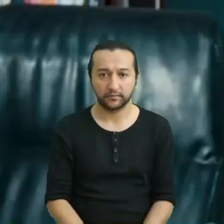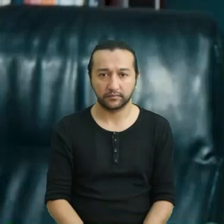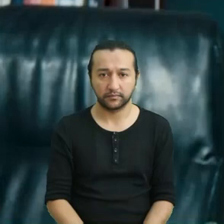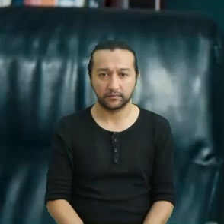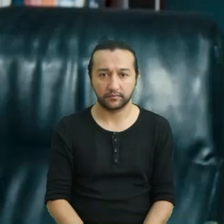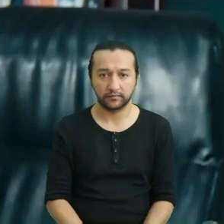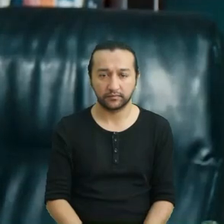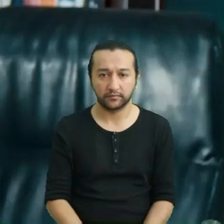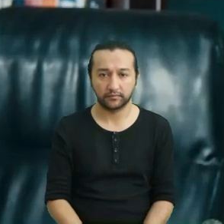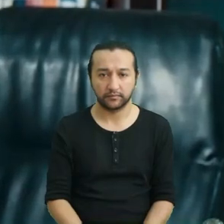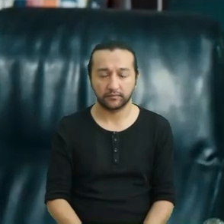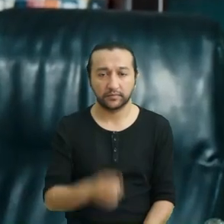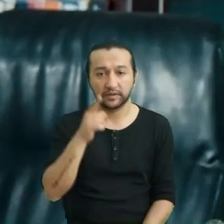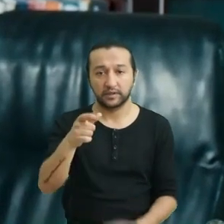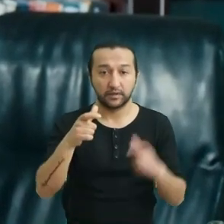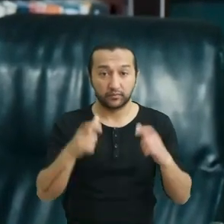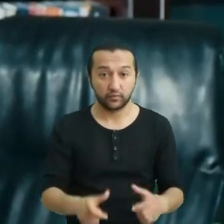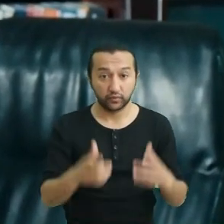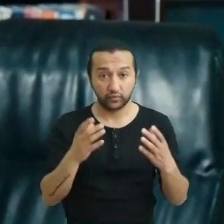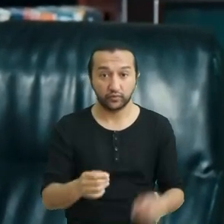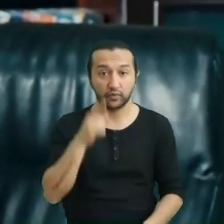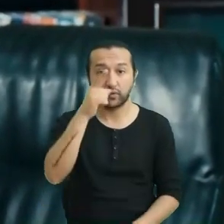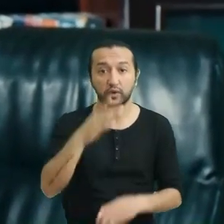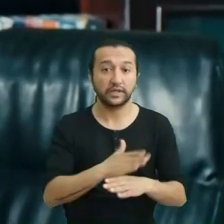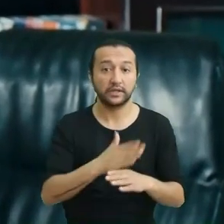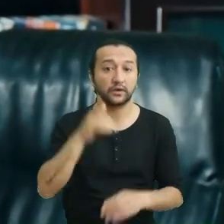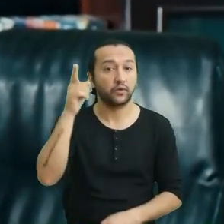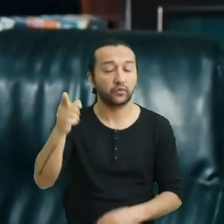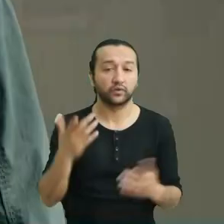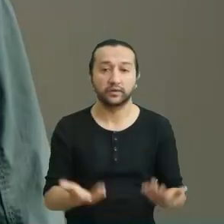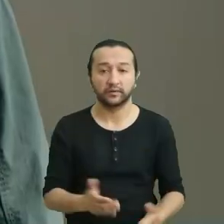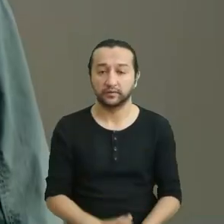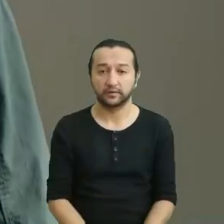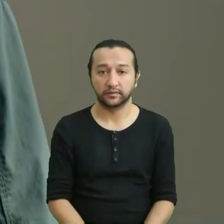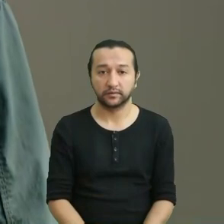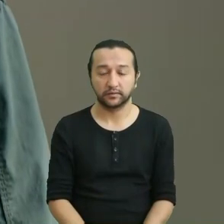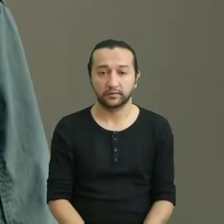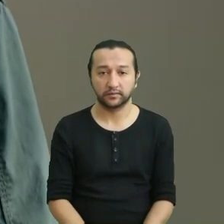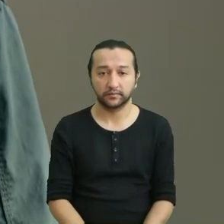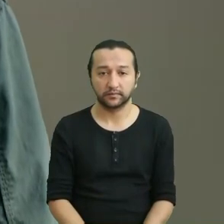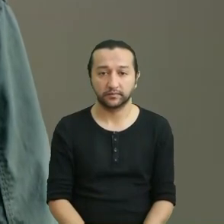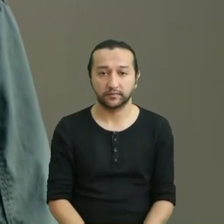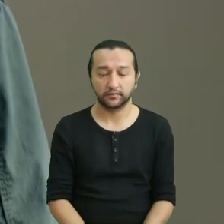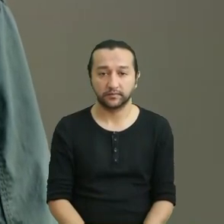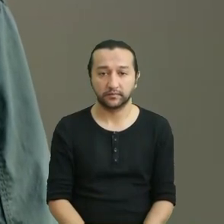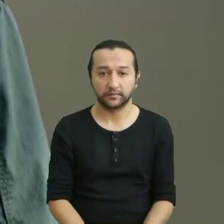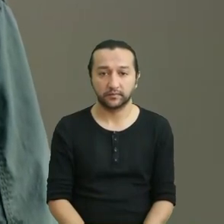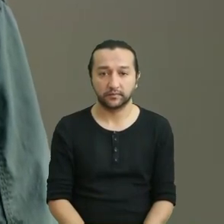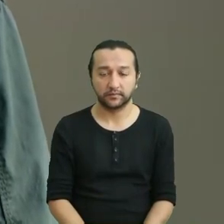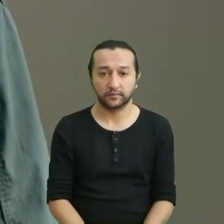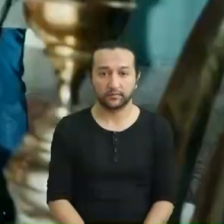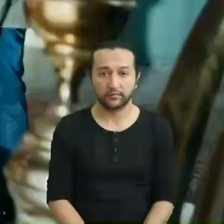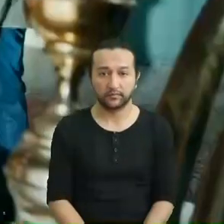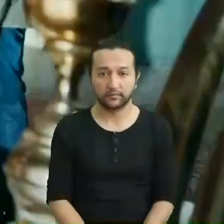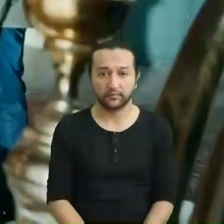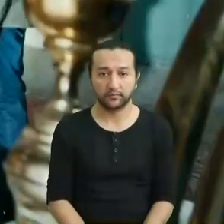oluştu. Sen buradaysan o niye orada? Devran hareketsiz. Üzerinde yeşil parka.